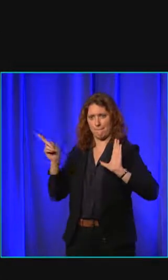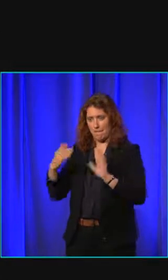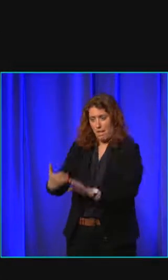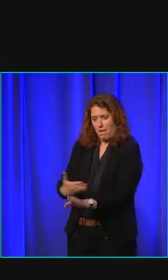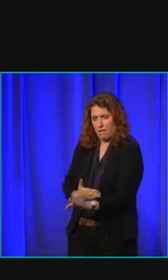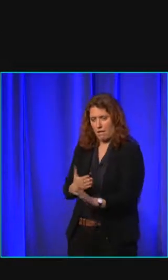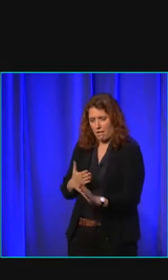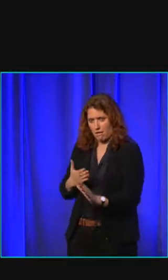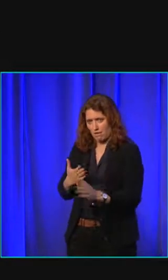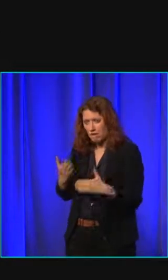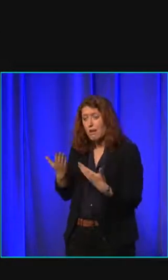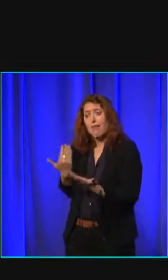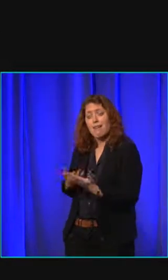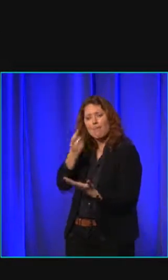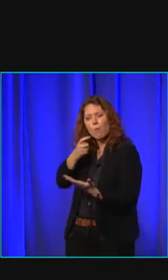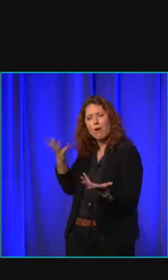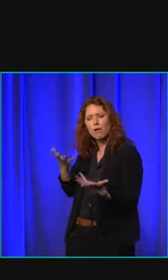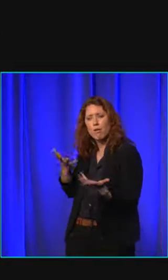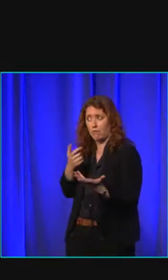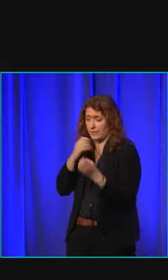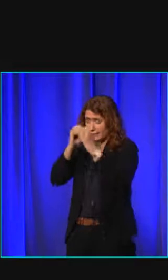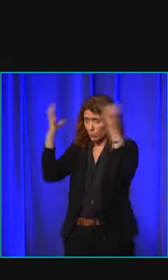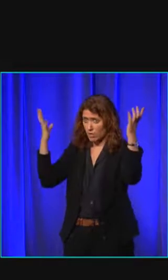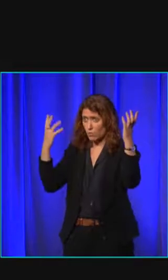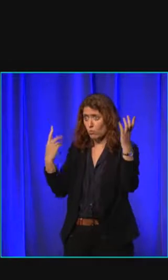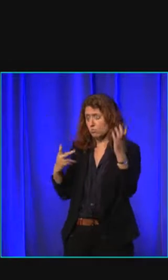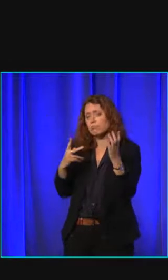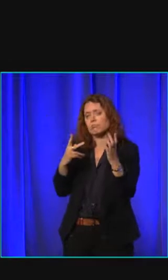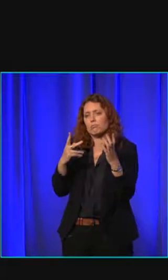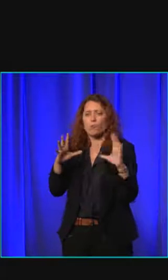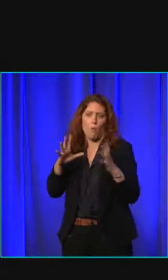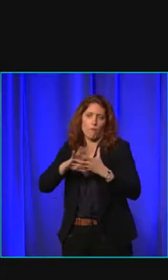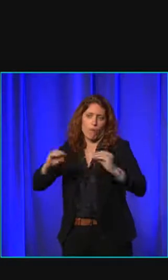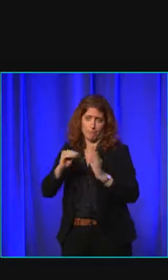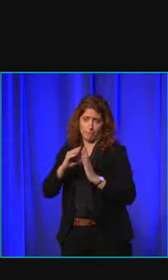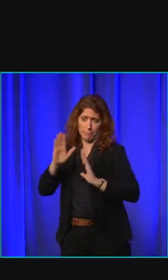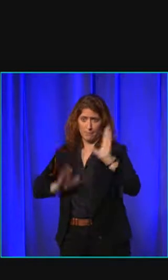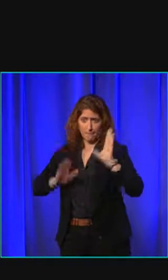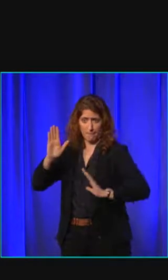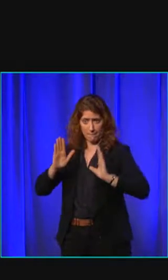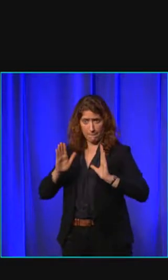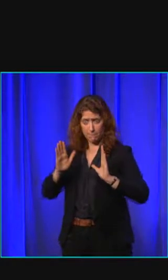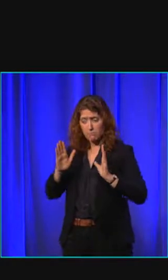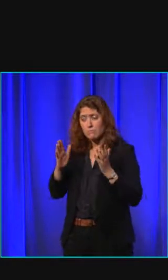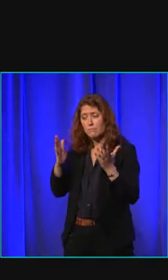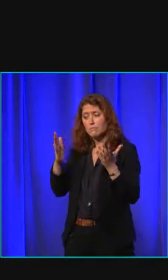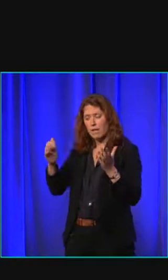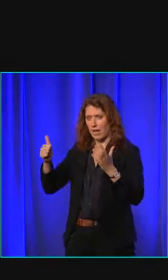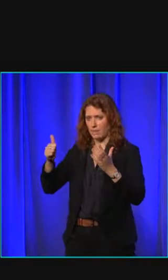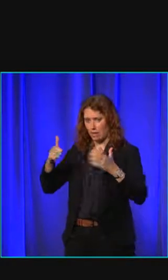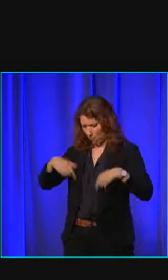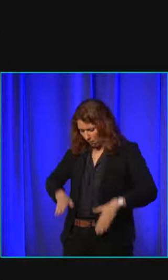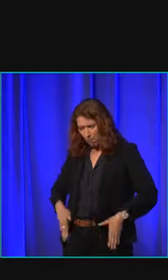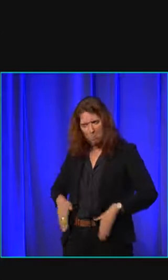là, on s'aperçoit que la simulation, que le mime, est effectuée uniquement par la partie haute du